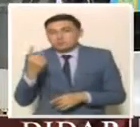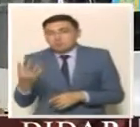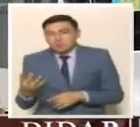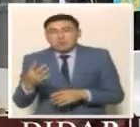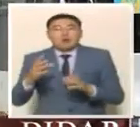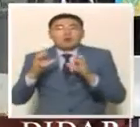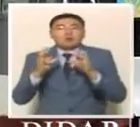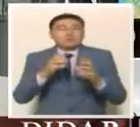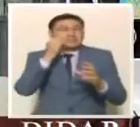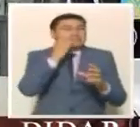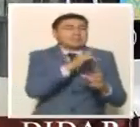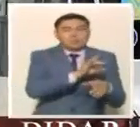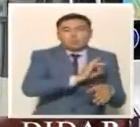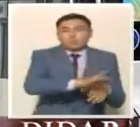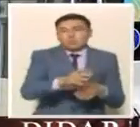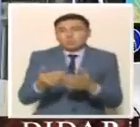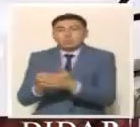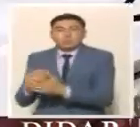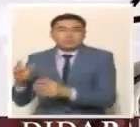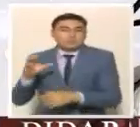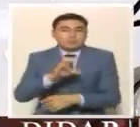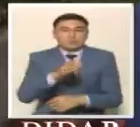қолданыстан шығарылады.